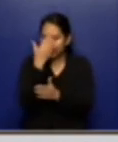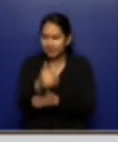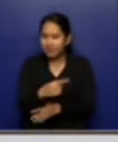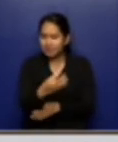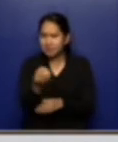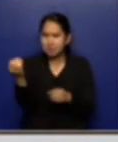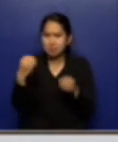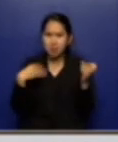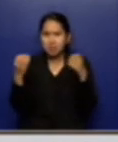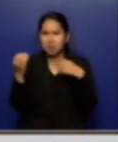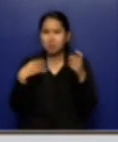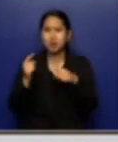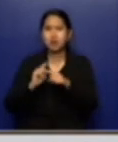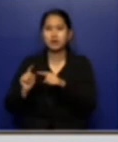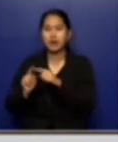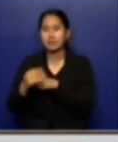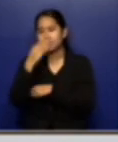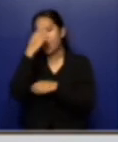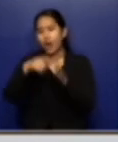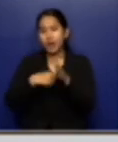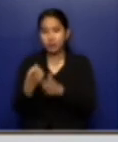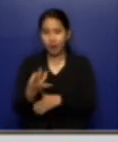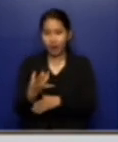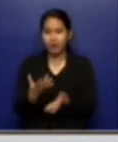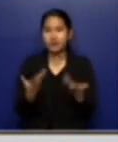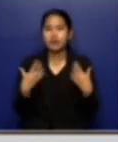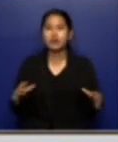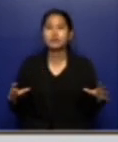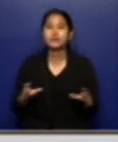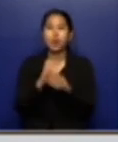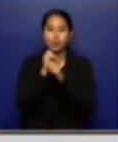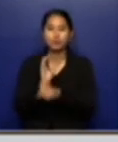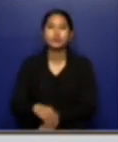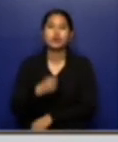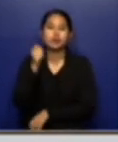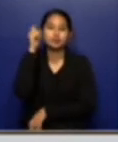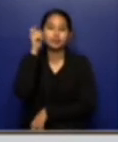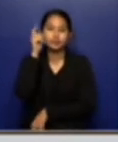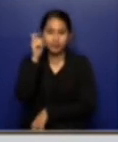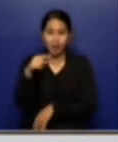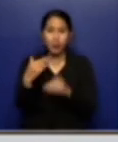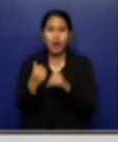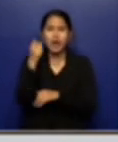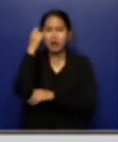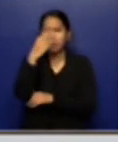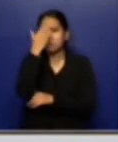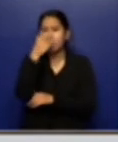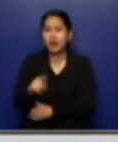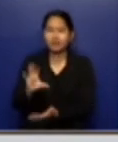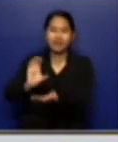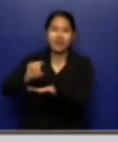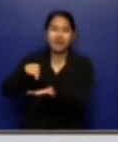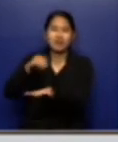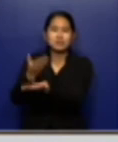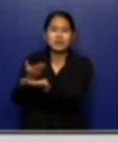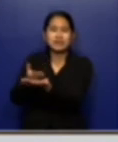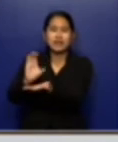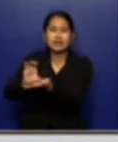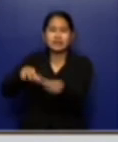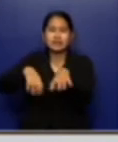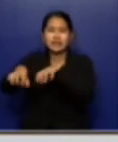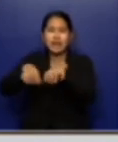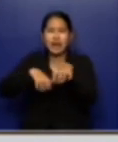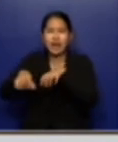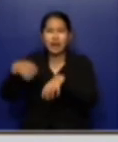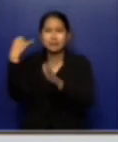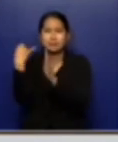เรียนเยอะเหลือเกินมันเป็นเพราะอะไรสรุปวันนี้เข้าใจฮะเข้าใจเกิดจากสำนักงบประมาณบริหารการ